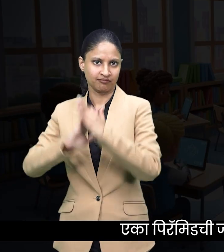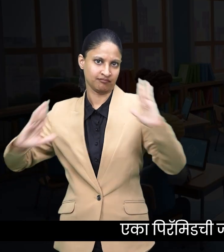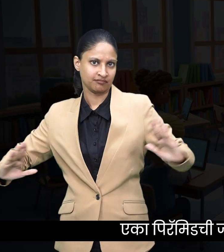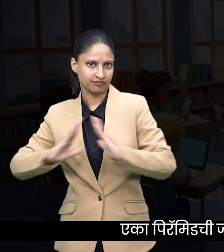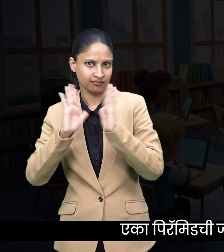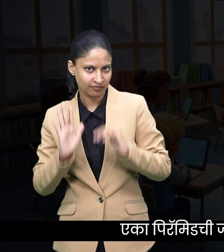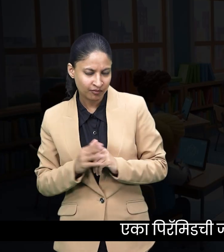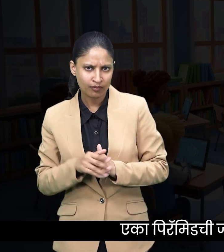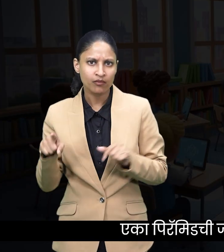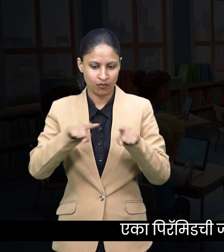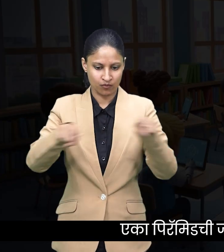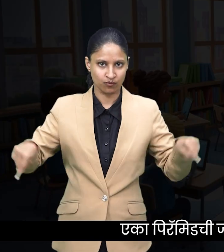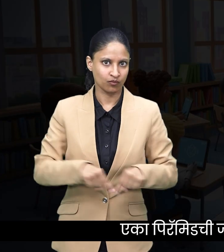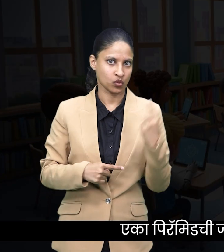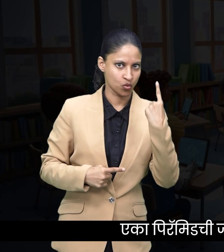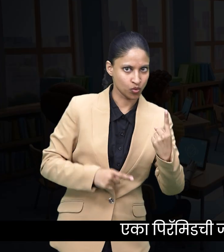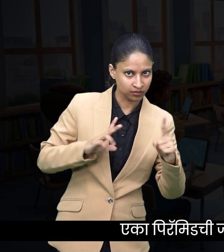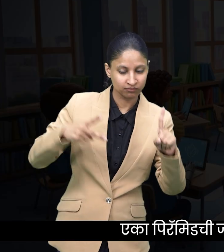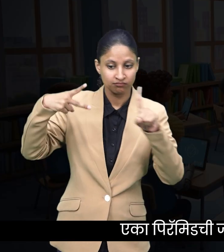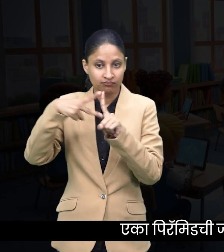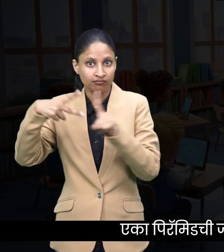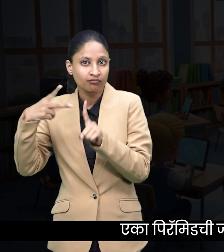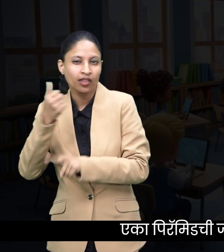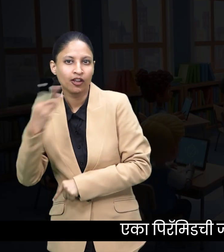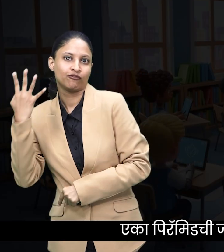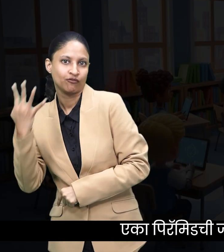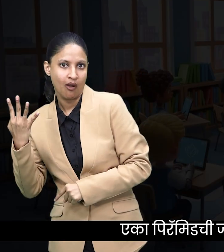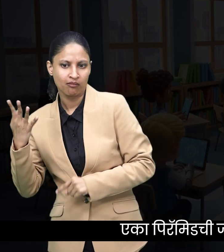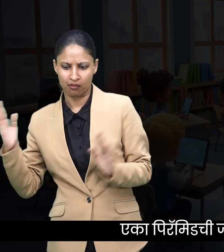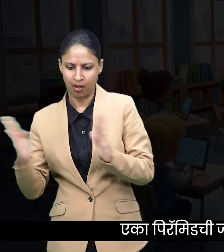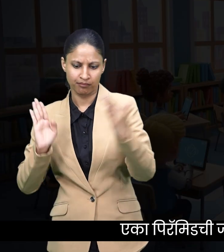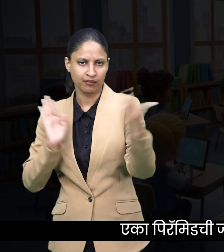एका पिरॅमिडची जाळी 1 चौरस अधिक 4 त्रिकोणांची असते.